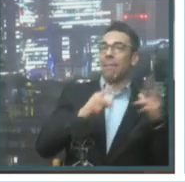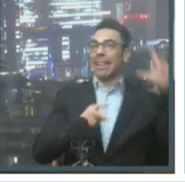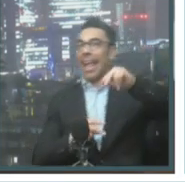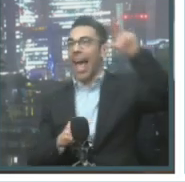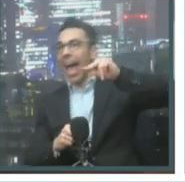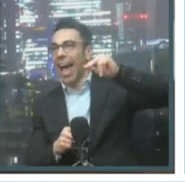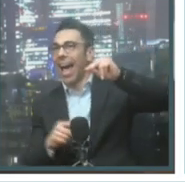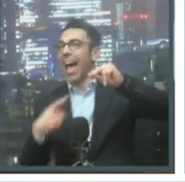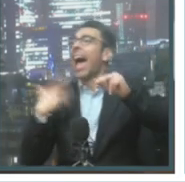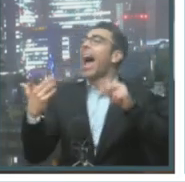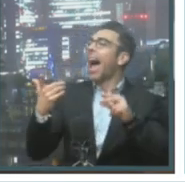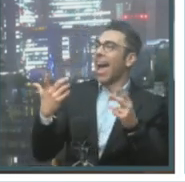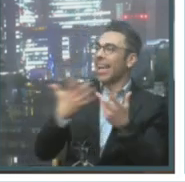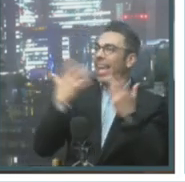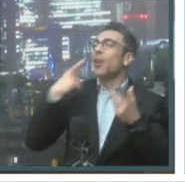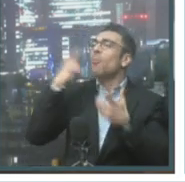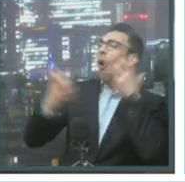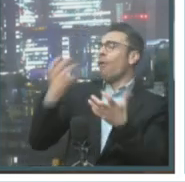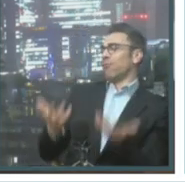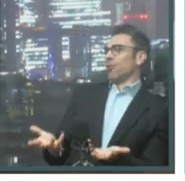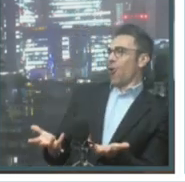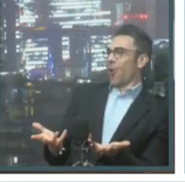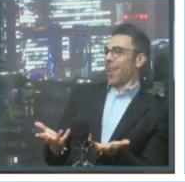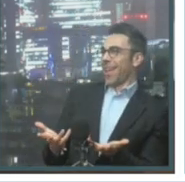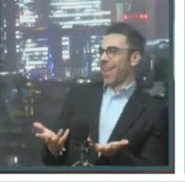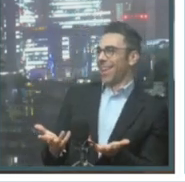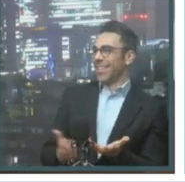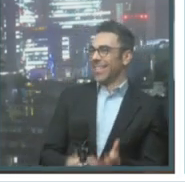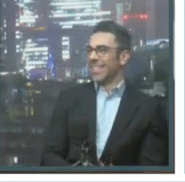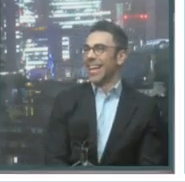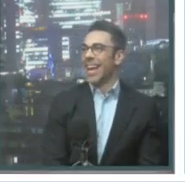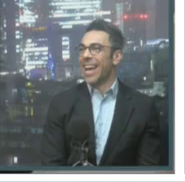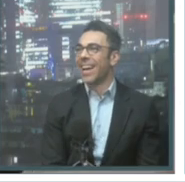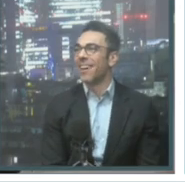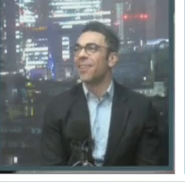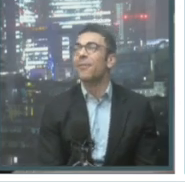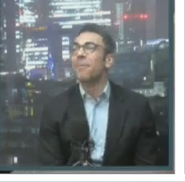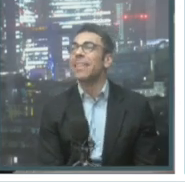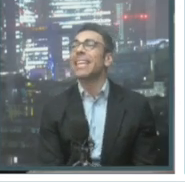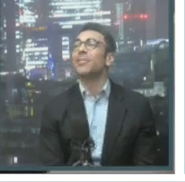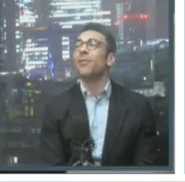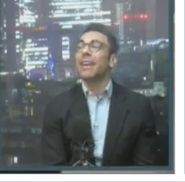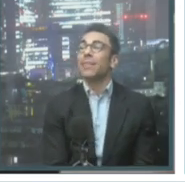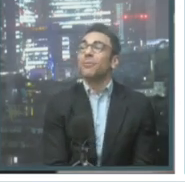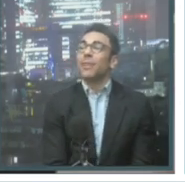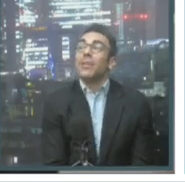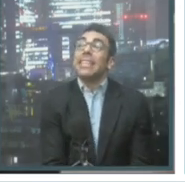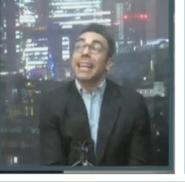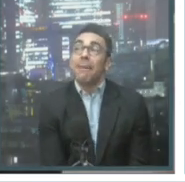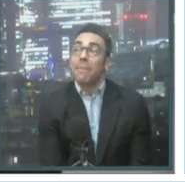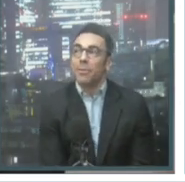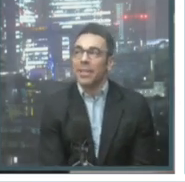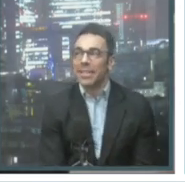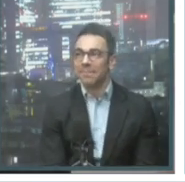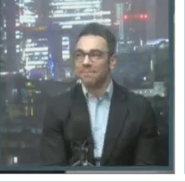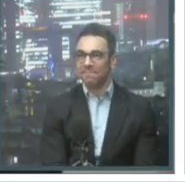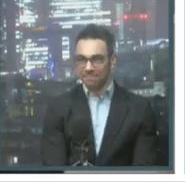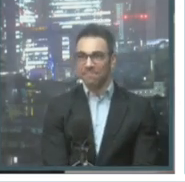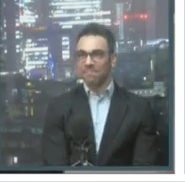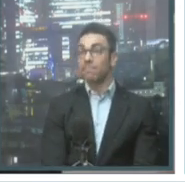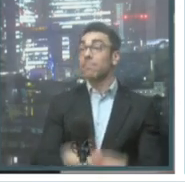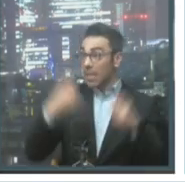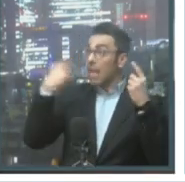ma non facciamo già provato una conclusione pazza per di adesso allora ovviamente di sgobbare tutte entrambe quindi